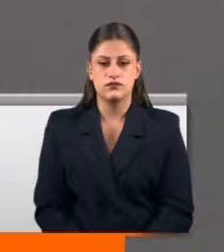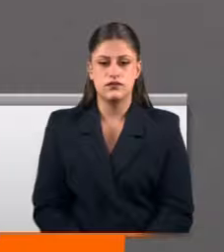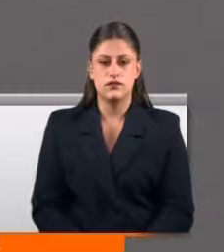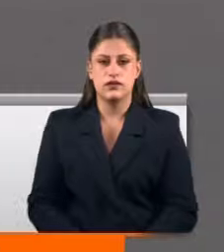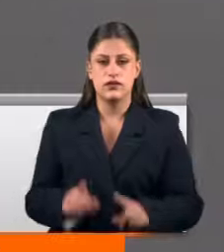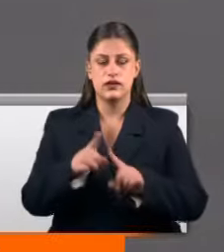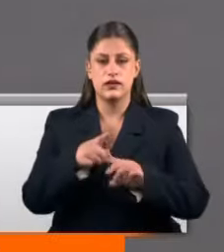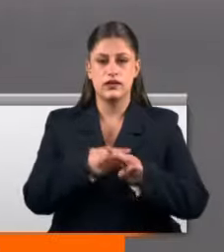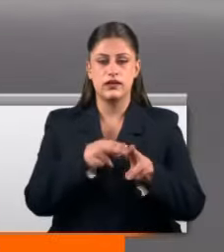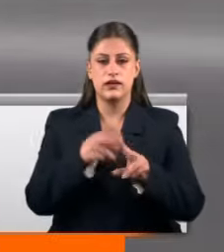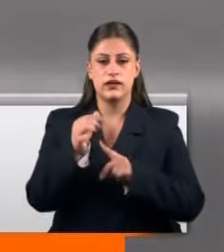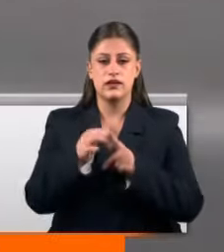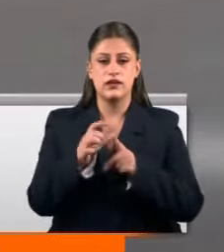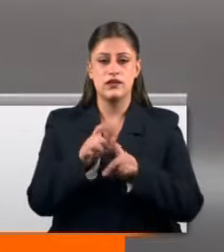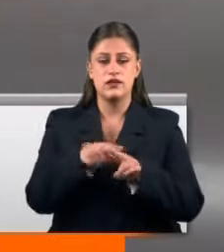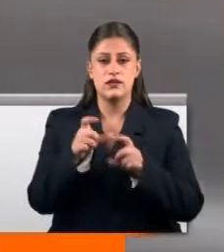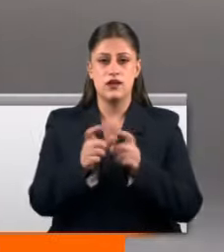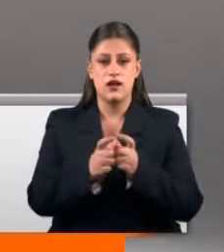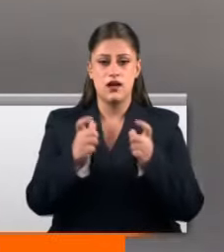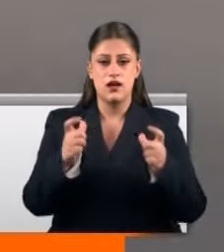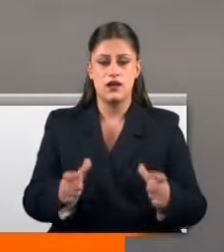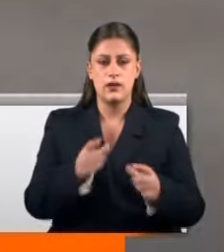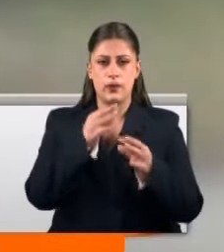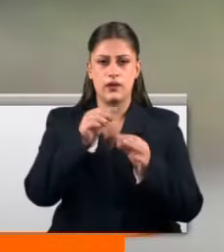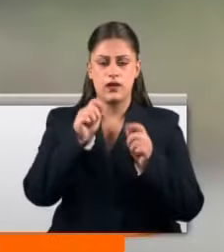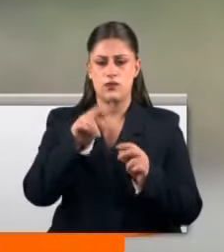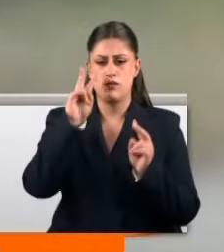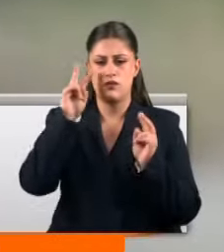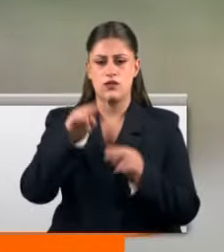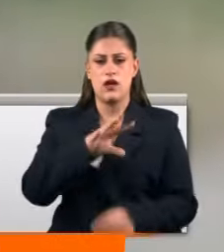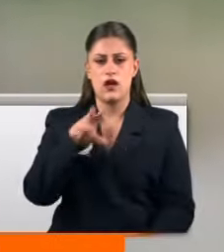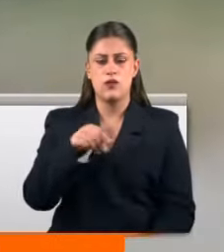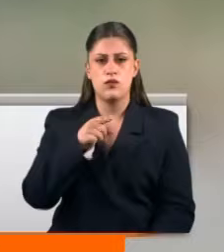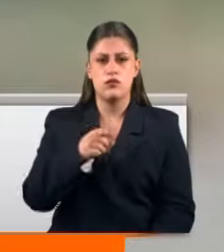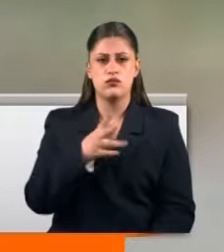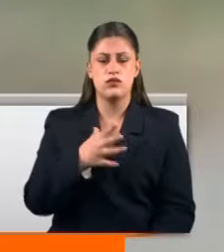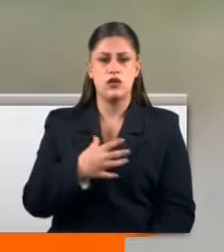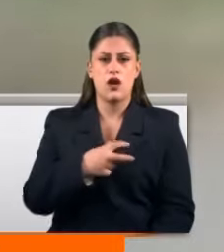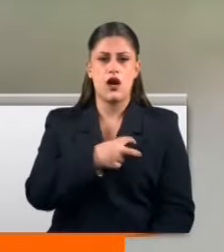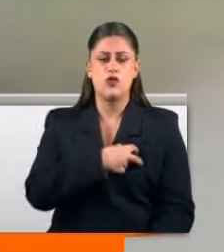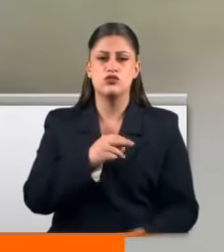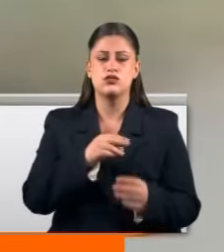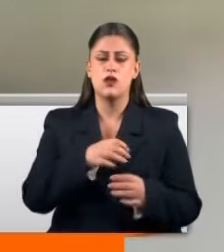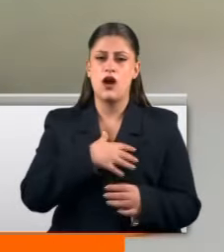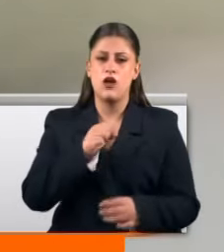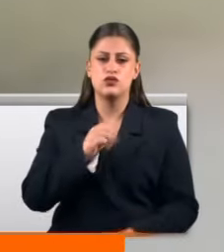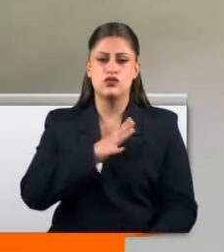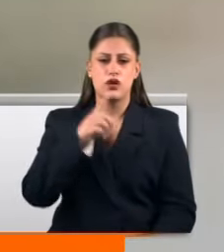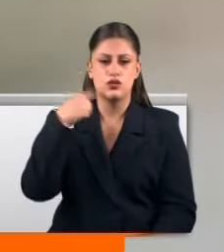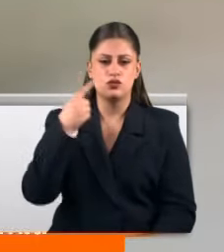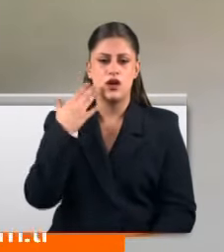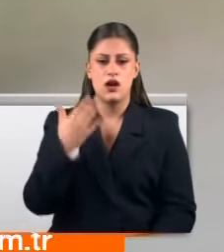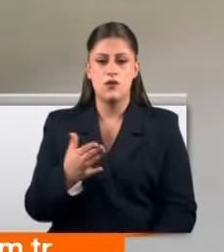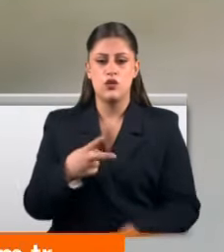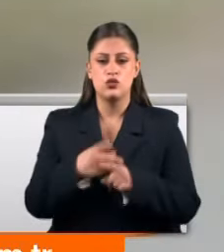Tekirdağ'da yol kenarında zurna çalarken takılmıştı kameralara herkes onun aşk acısı çektiğini düşünse de zurna Çinli